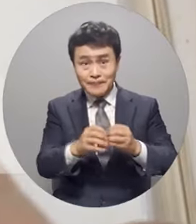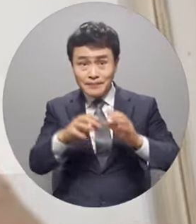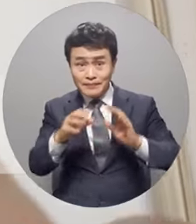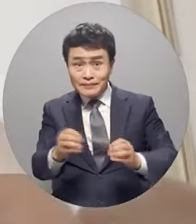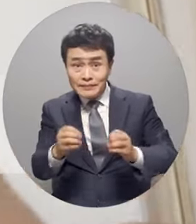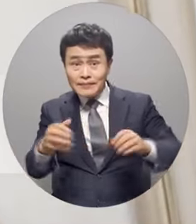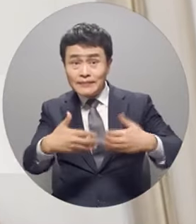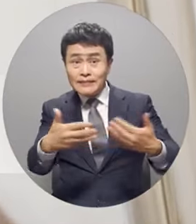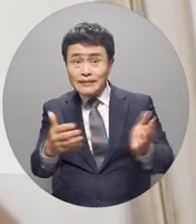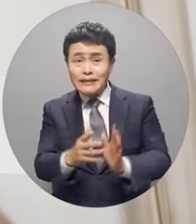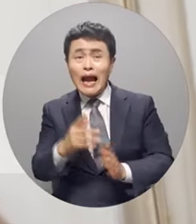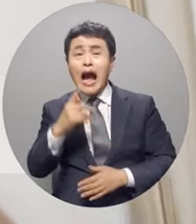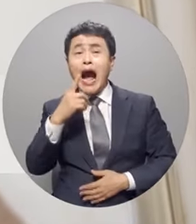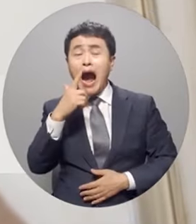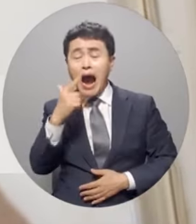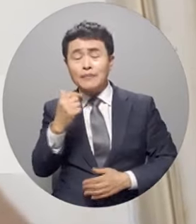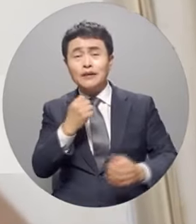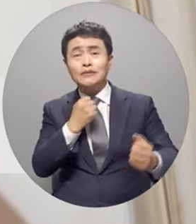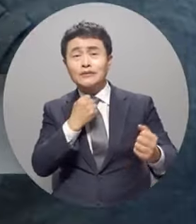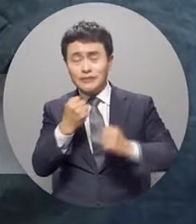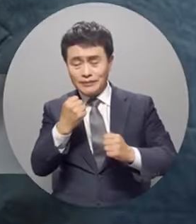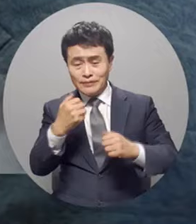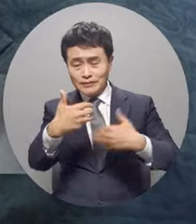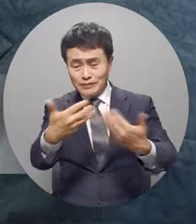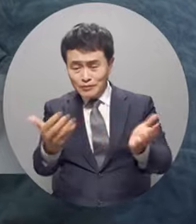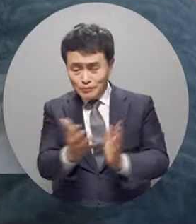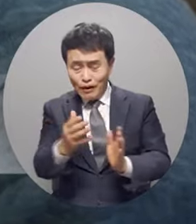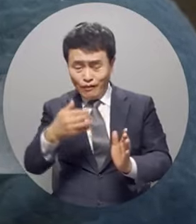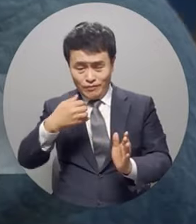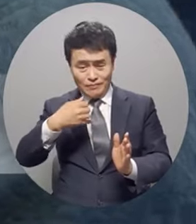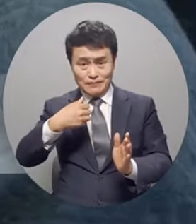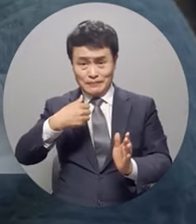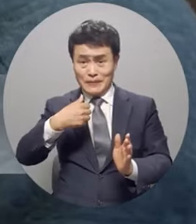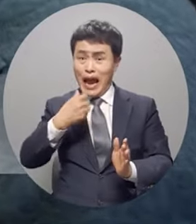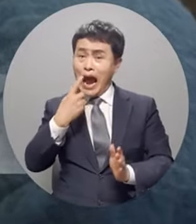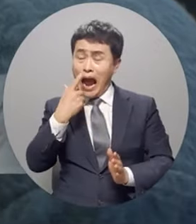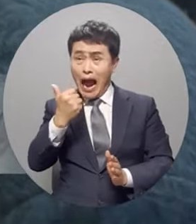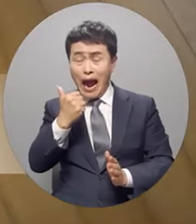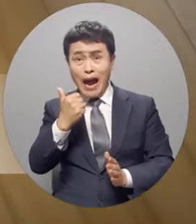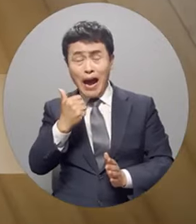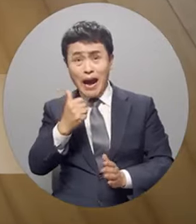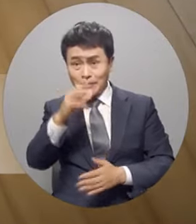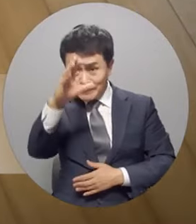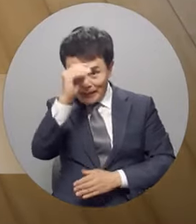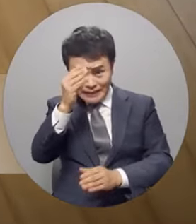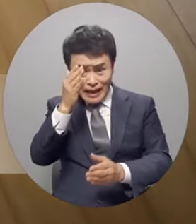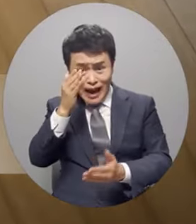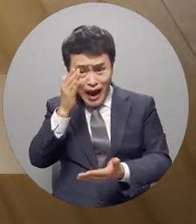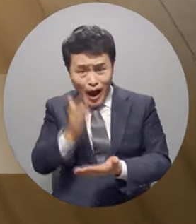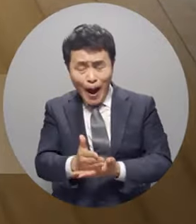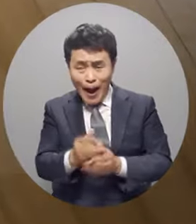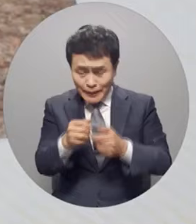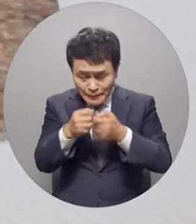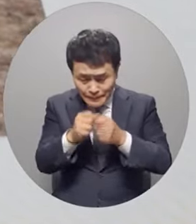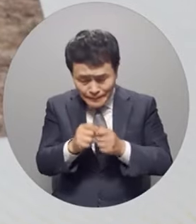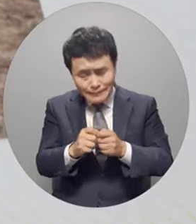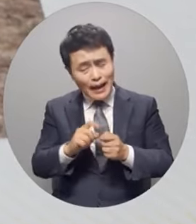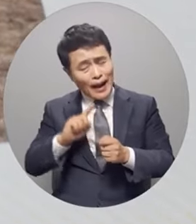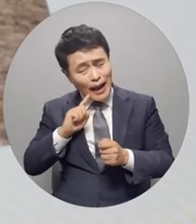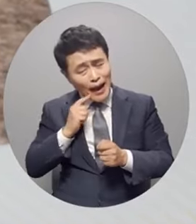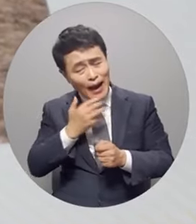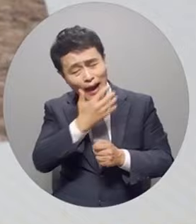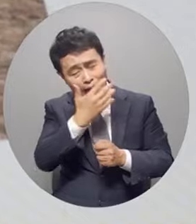승어부, 즉 아버지를 뛰어넘은 자녀라며 자신을 닮지 않고 스스로 섬세하고 아름답고 슬픈 문장을